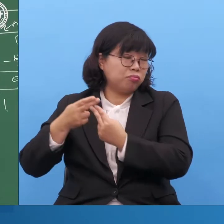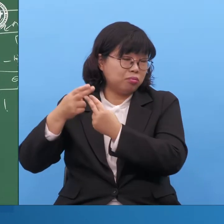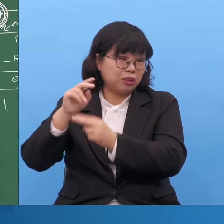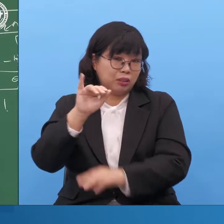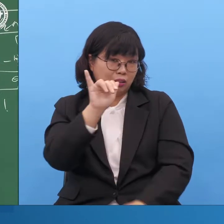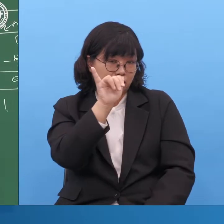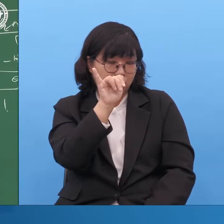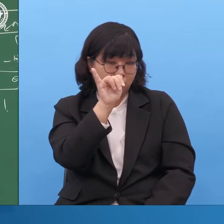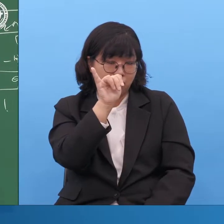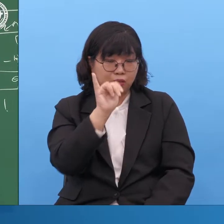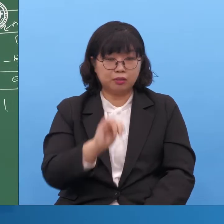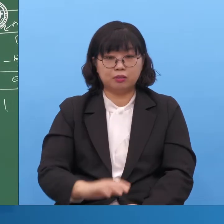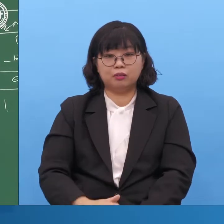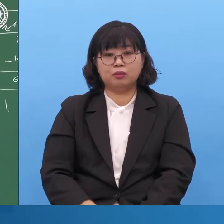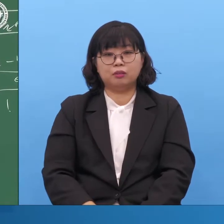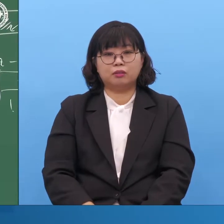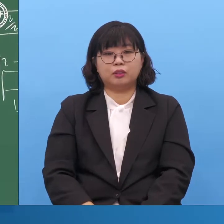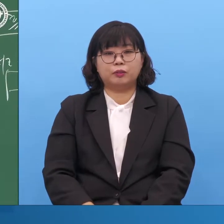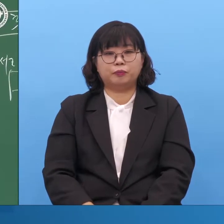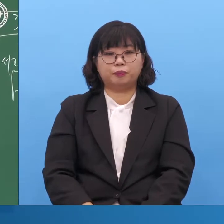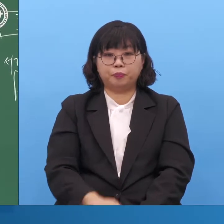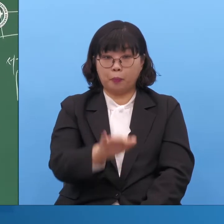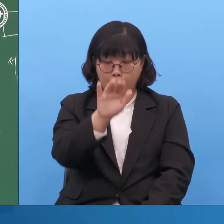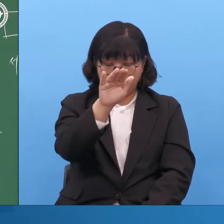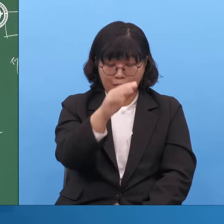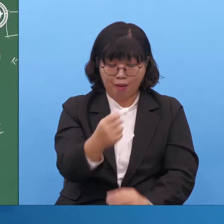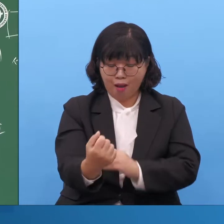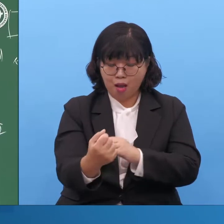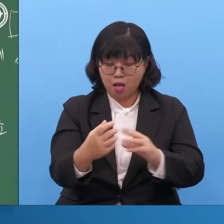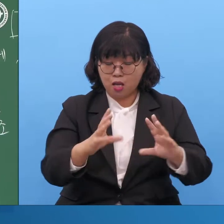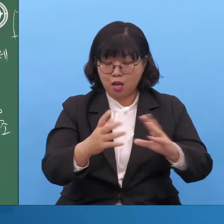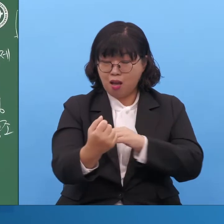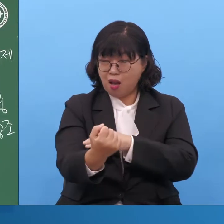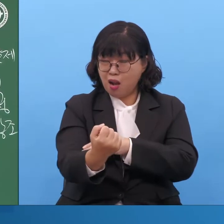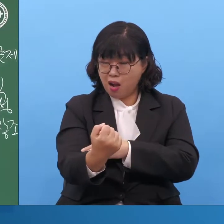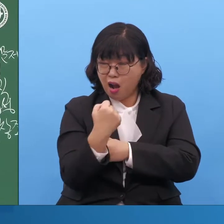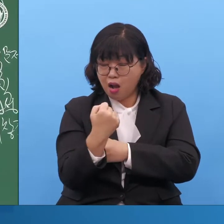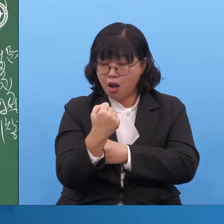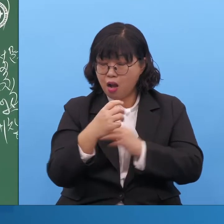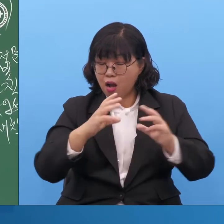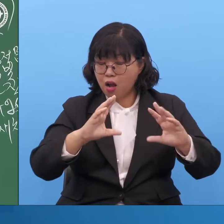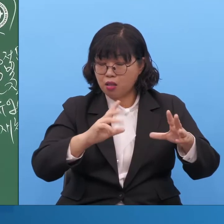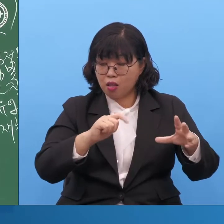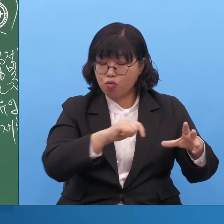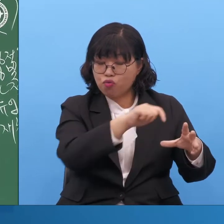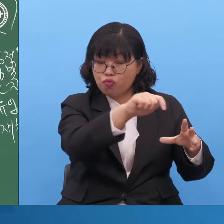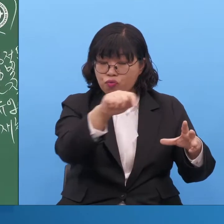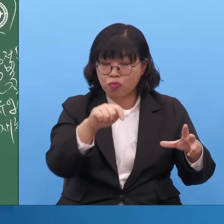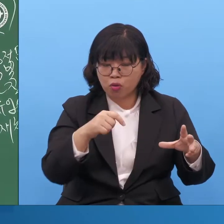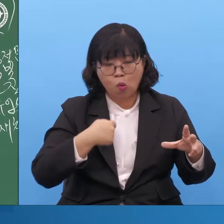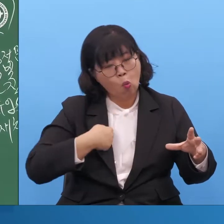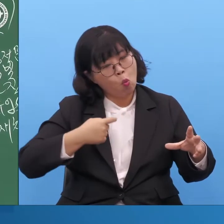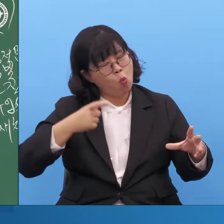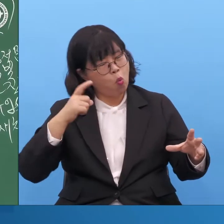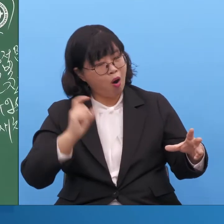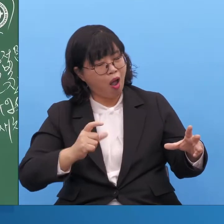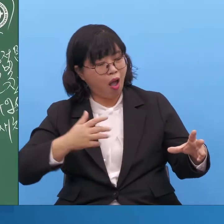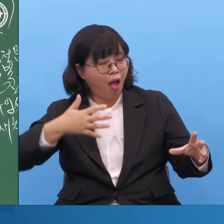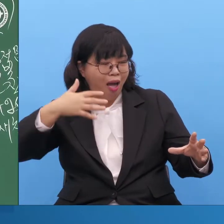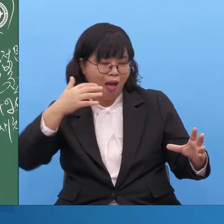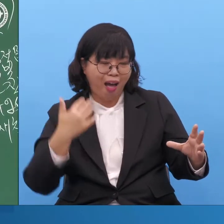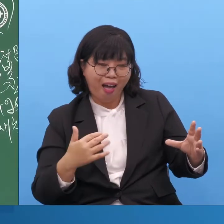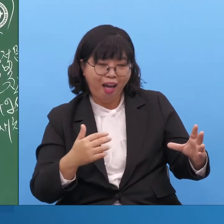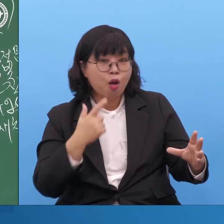The powerful nations. 여러분 강해 보이지만요. 강대국이 왜 그러냐면요. 불안합니다. They may seem powerful, but why are they acting that way? Because they're 강대국은